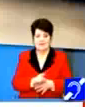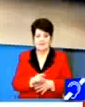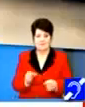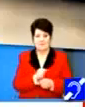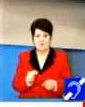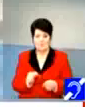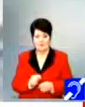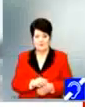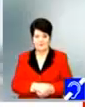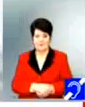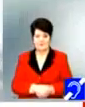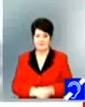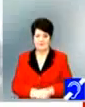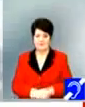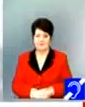autoritățile.